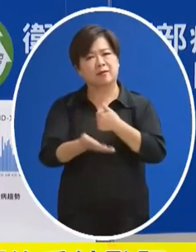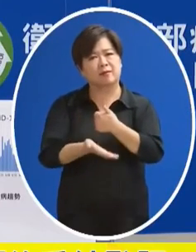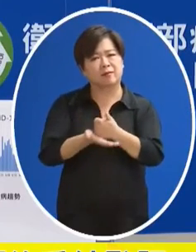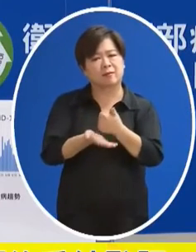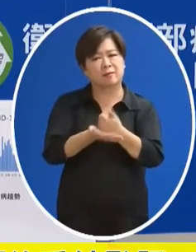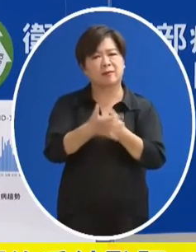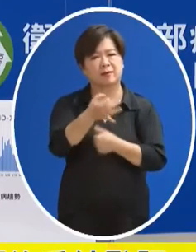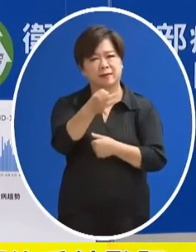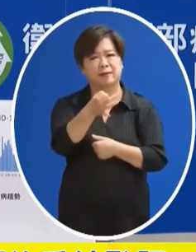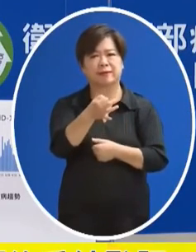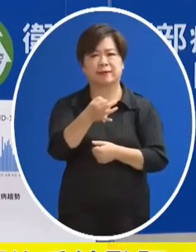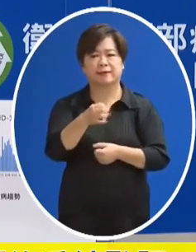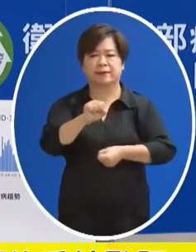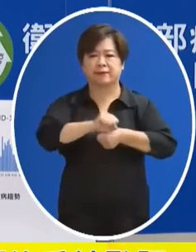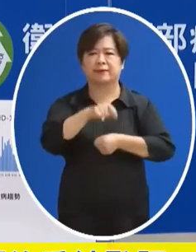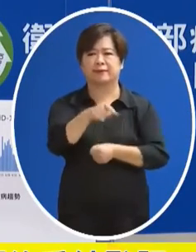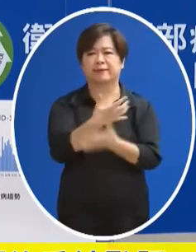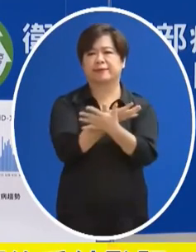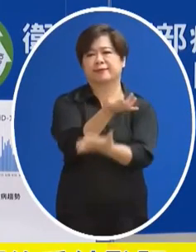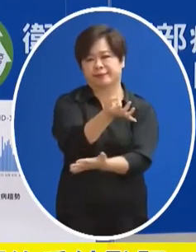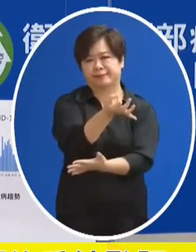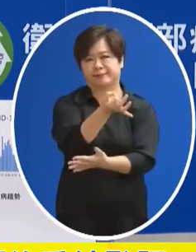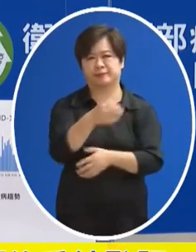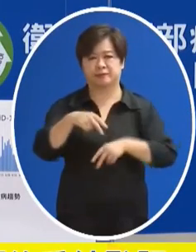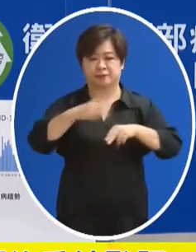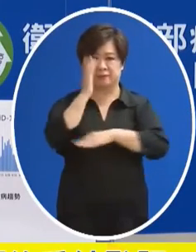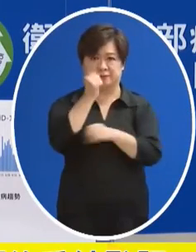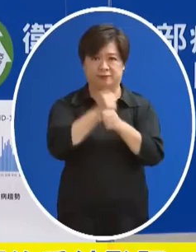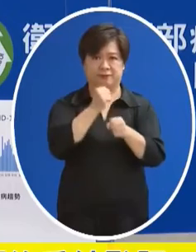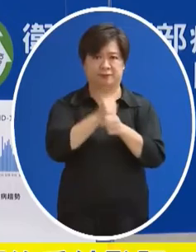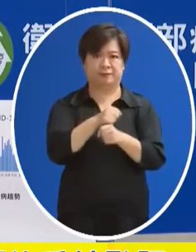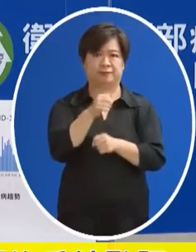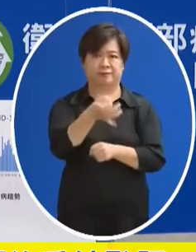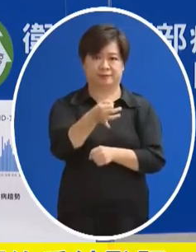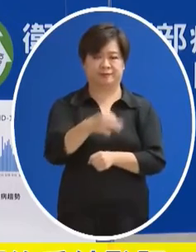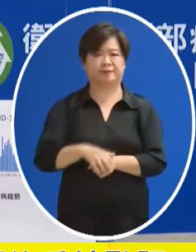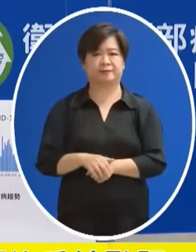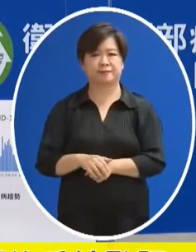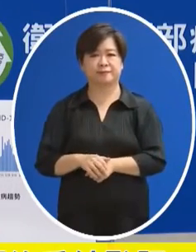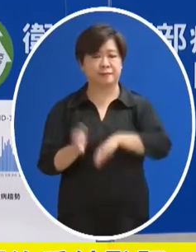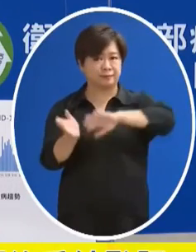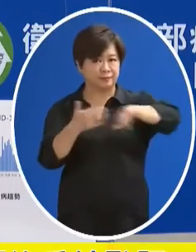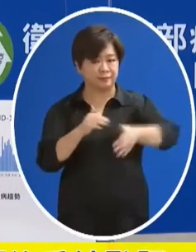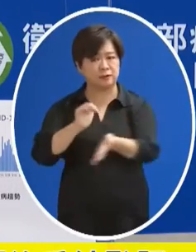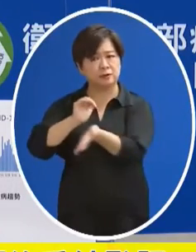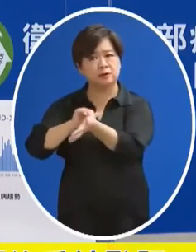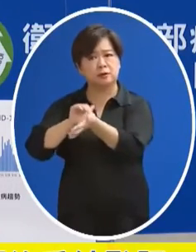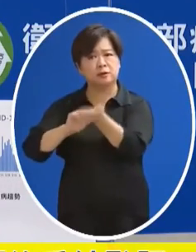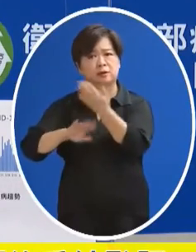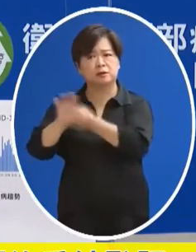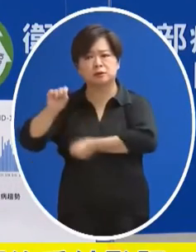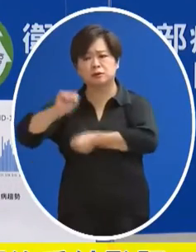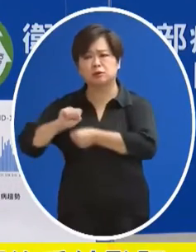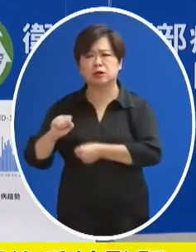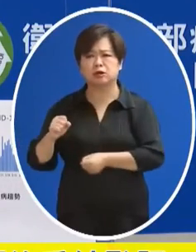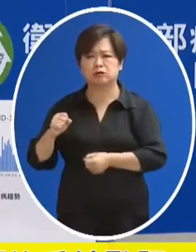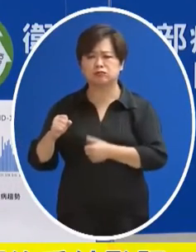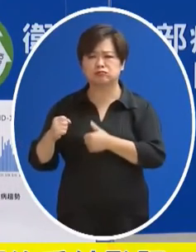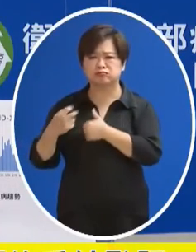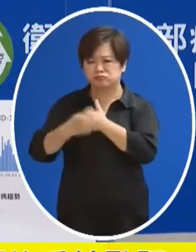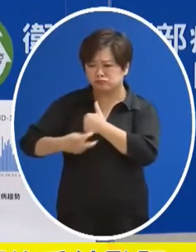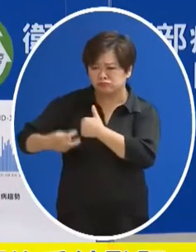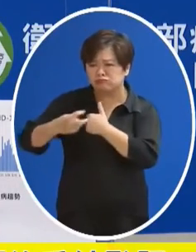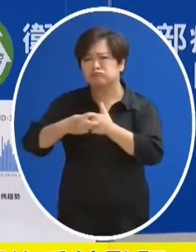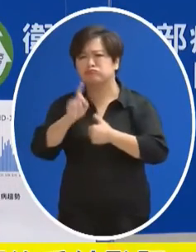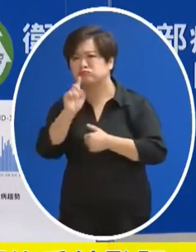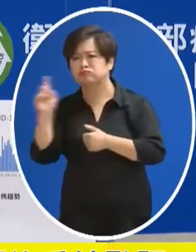励金的计划，可以这样收取这样的一个行政相关的费用。那至于如果有医疗的必要，那要去有看病的话，